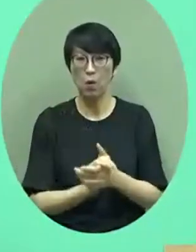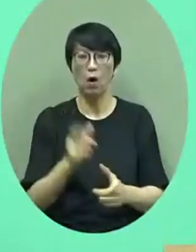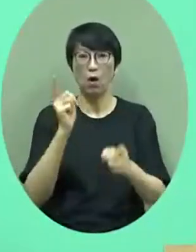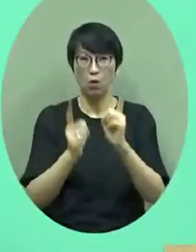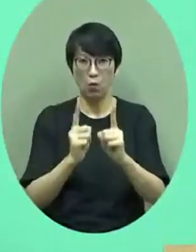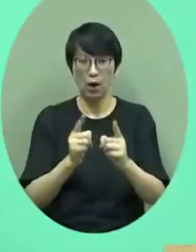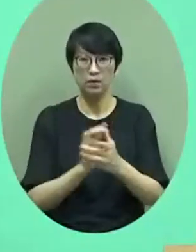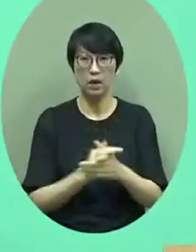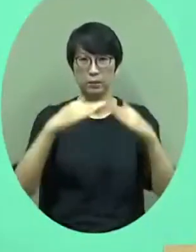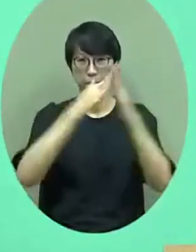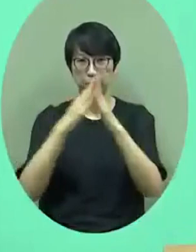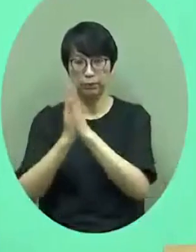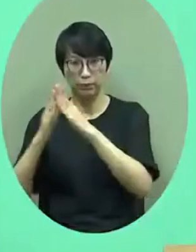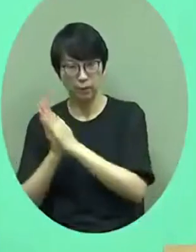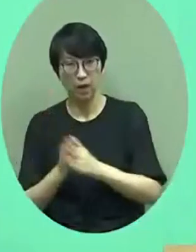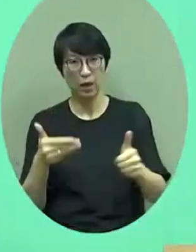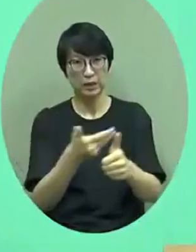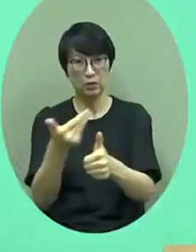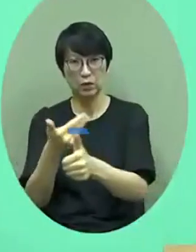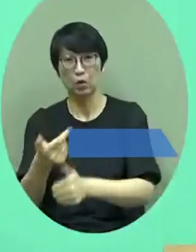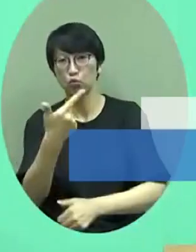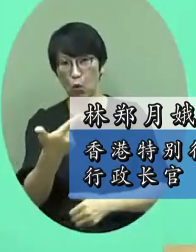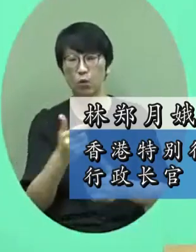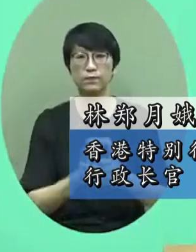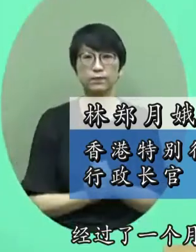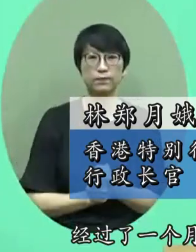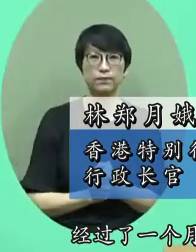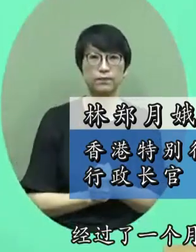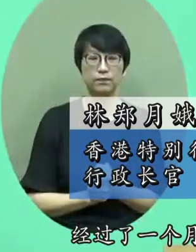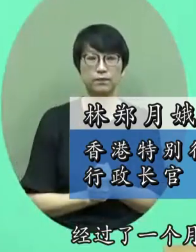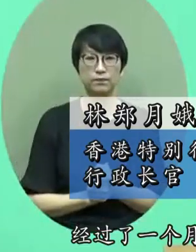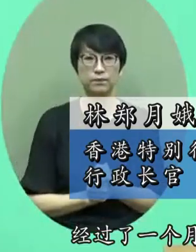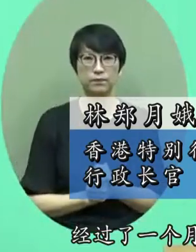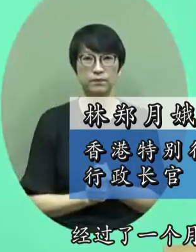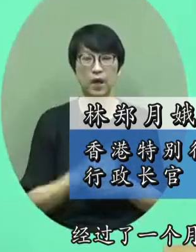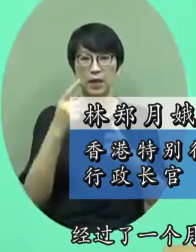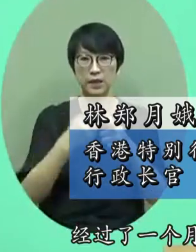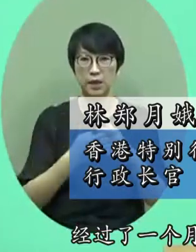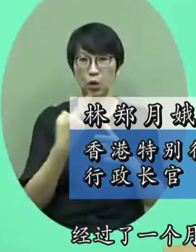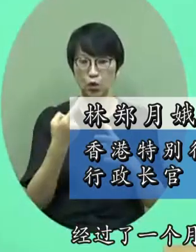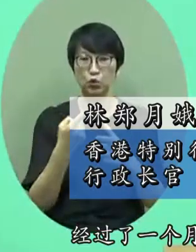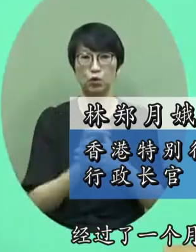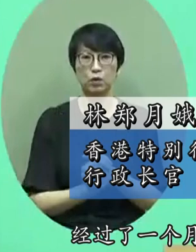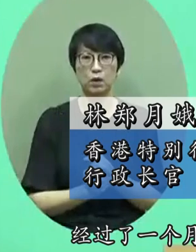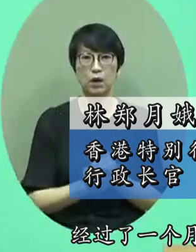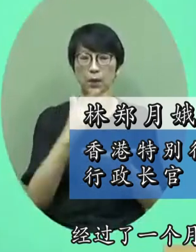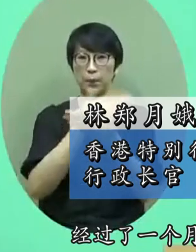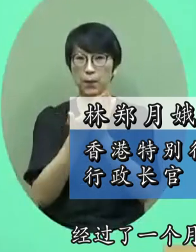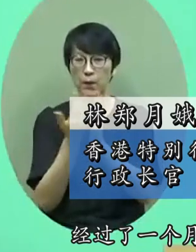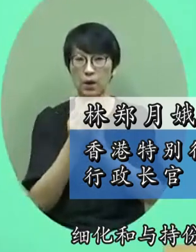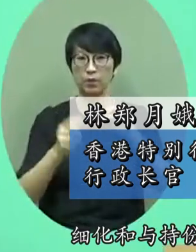月25日开始接受合资格雇主申请。 经过了一个月的密集式讨